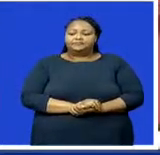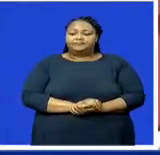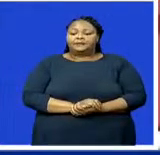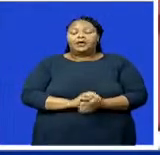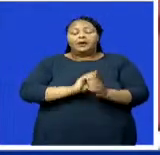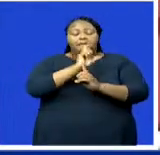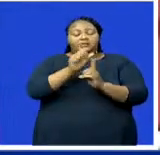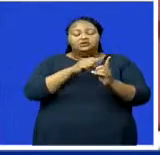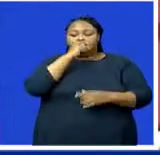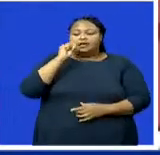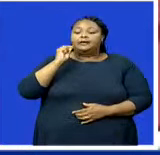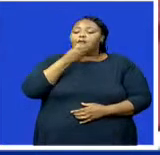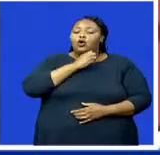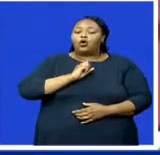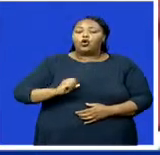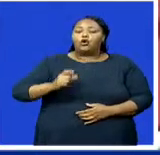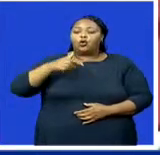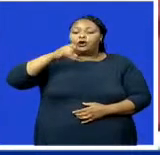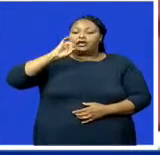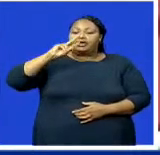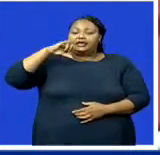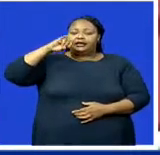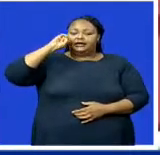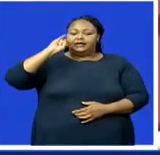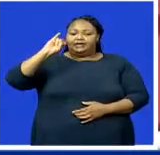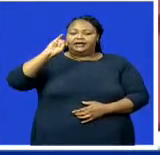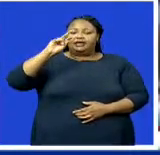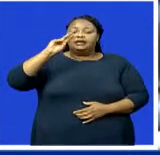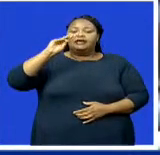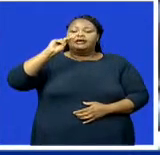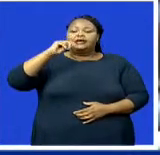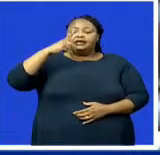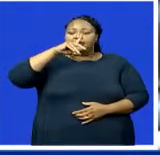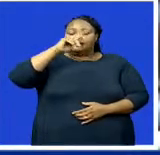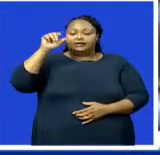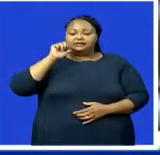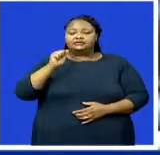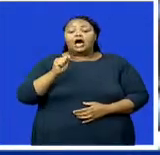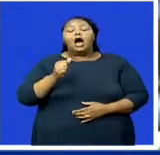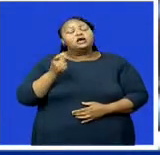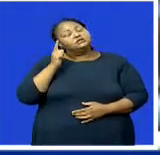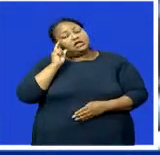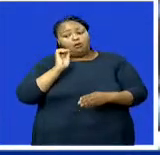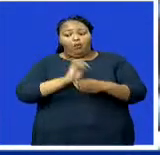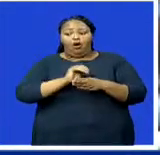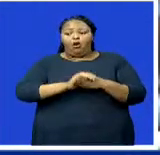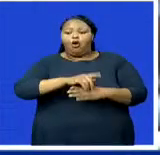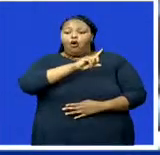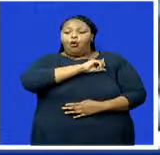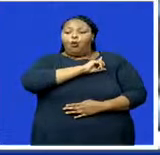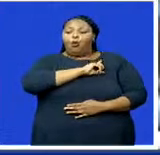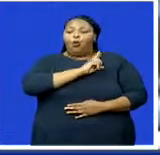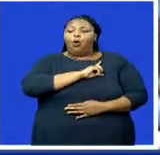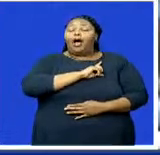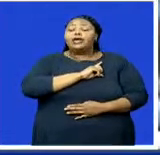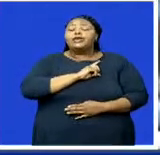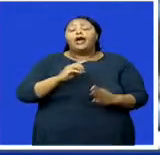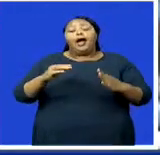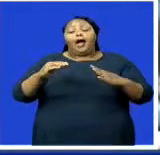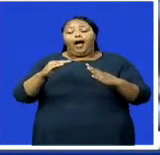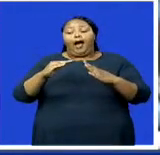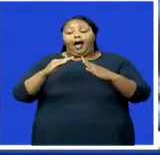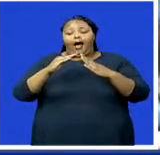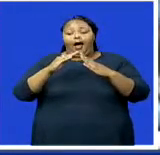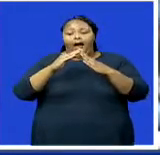mkhweli sawutawula labehle athokomale kulobusika kulandzela kwakhelwa indlu nelikhishi lokuphekela nendlu yangasense